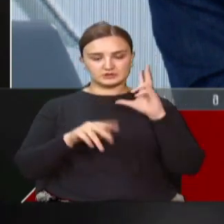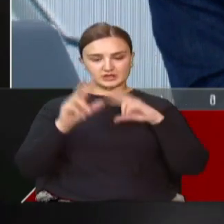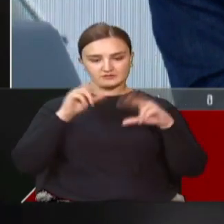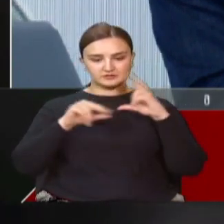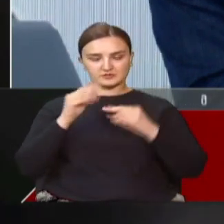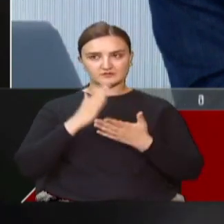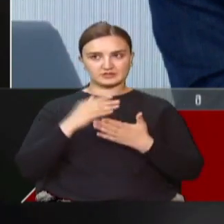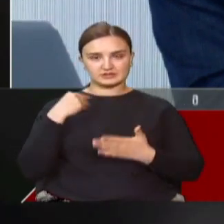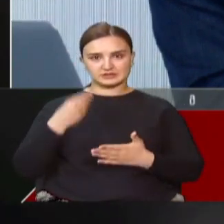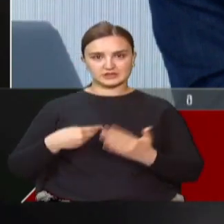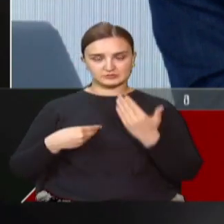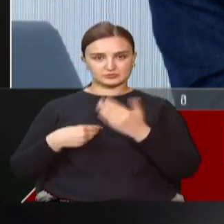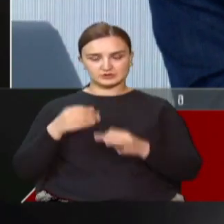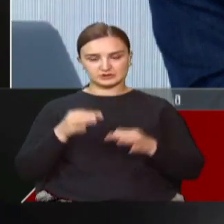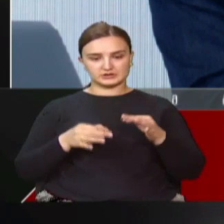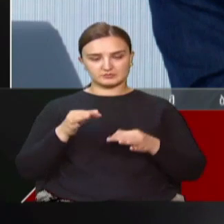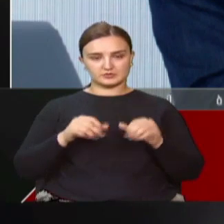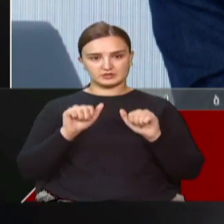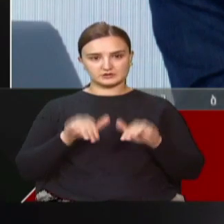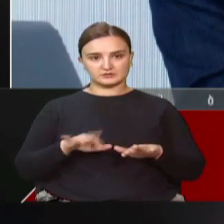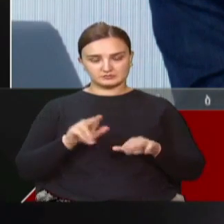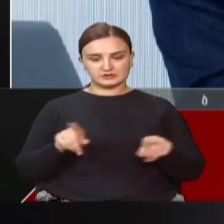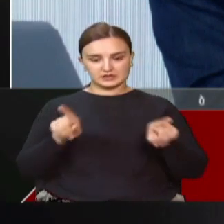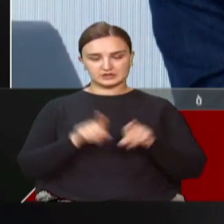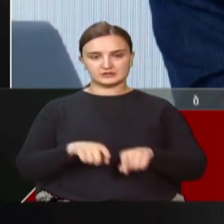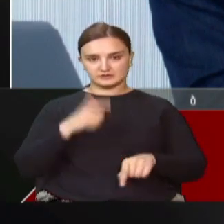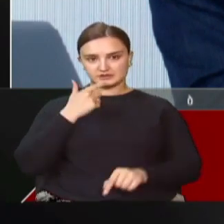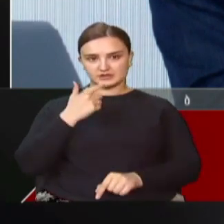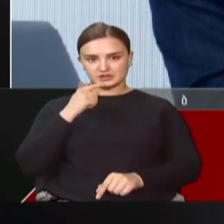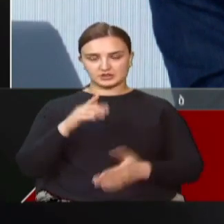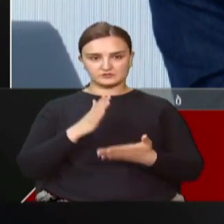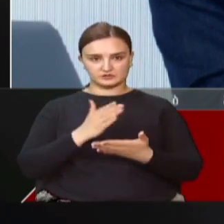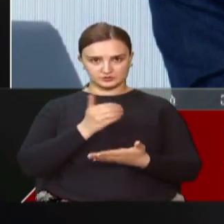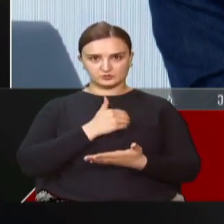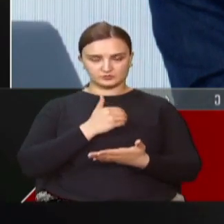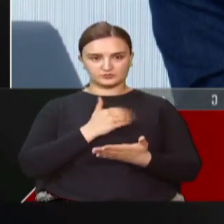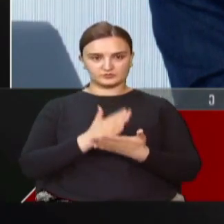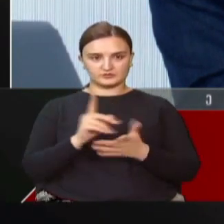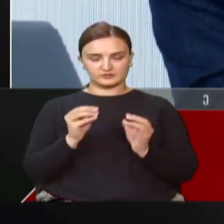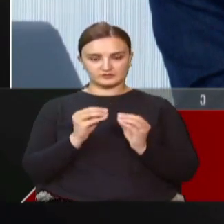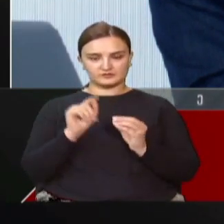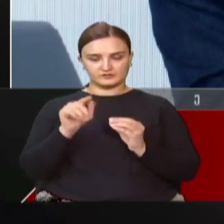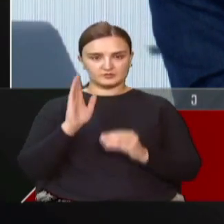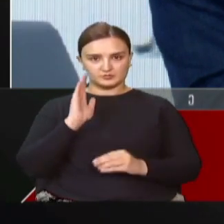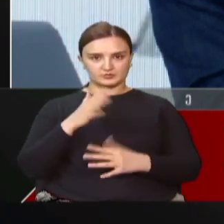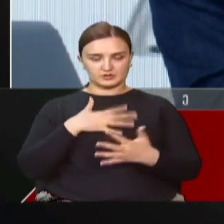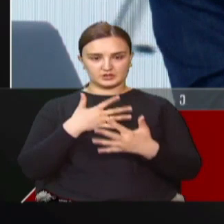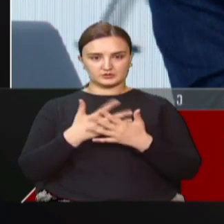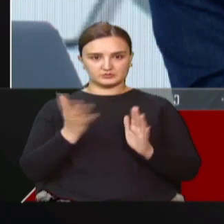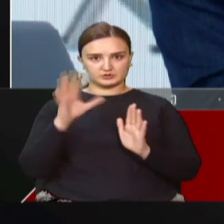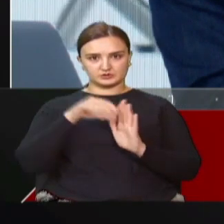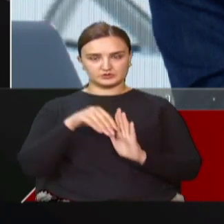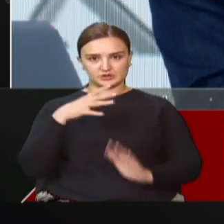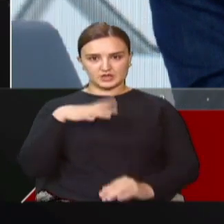გვაქვს სტრასბურგის სასამართლოს გადაწყვეტილება და ასევე მიხეილ სააკაშვილსა გაცხადებული, რომ იგი აპირებს აქტიურად ჩაერთოს